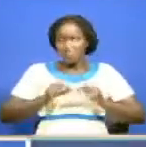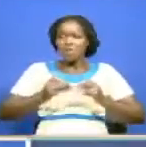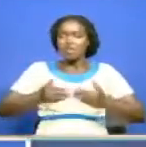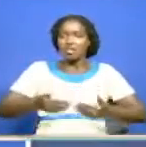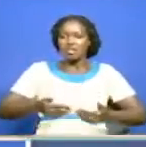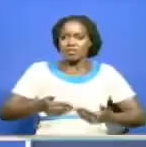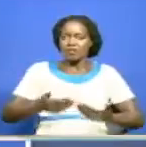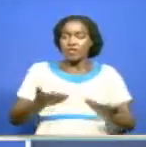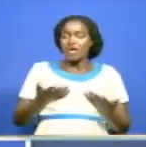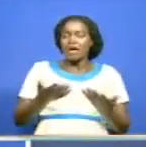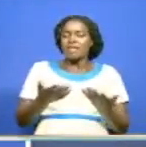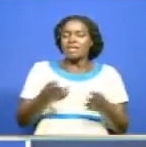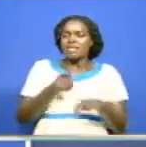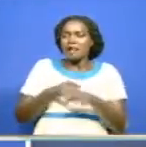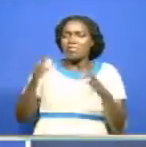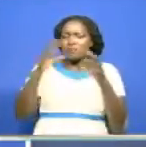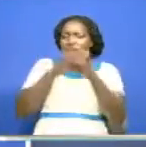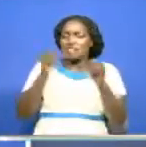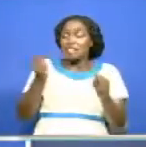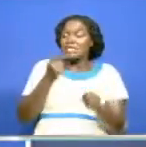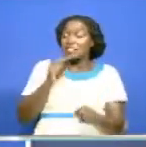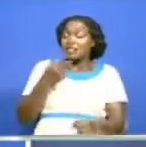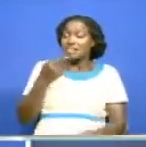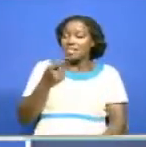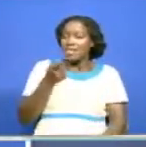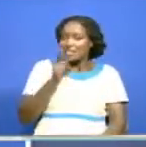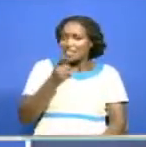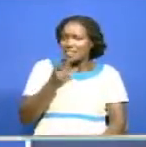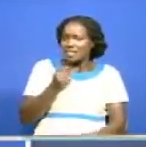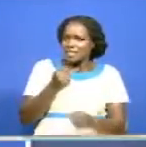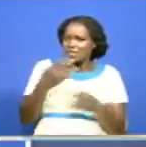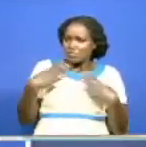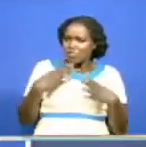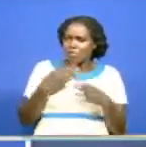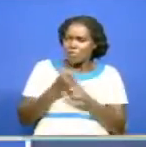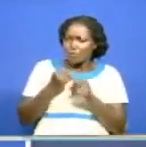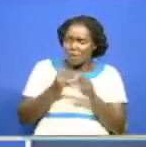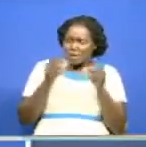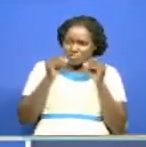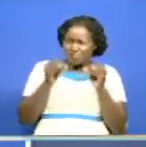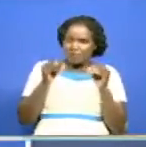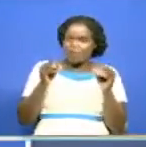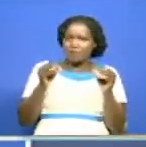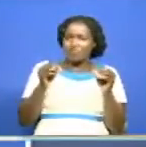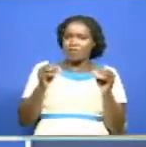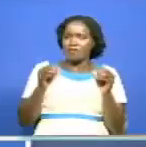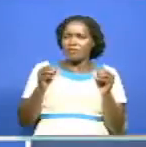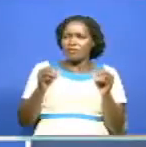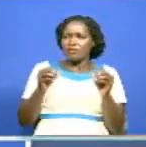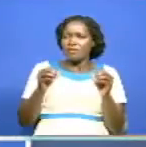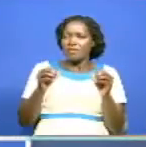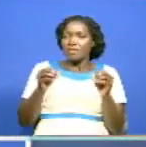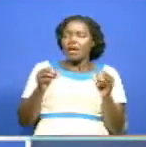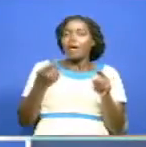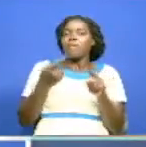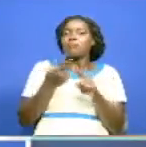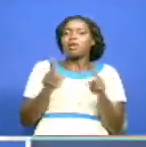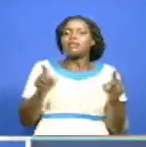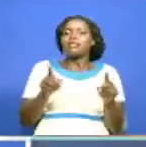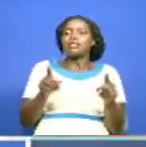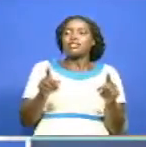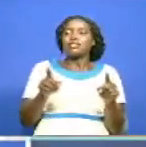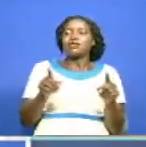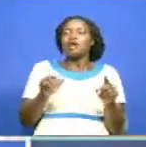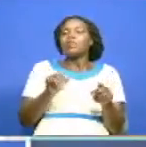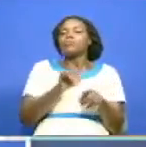Wakati rais wetu aliweza kusema hawa watu wasiweze kufanya kazi, ilikuwa na ila ambao wako katika ile